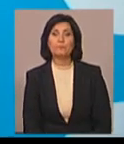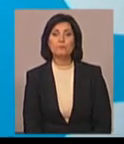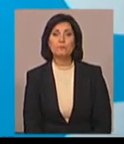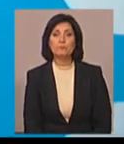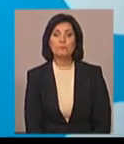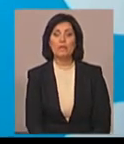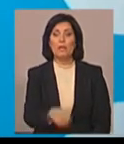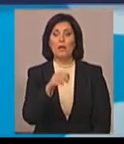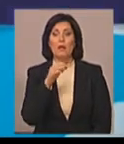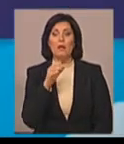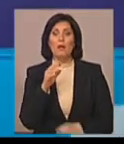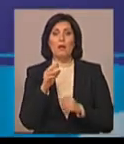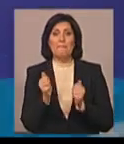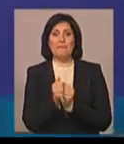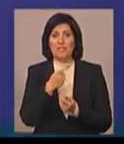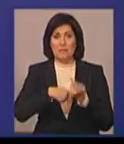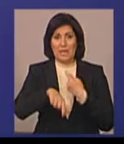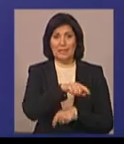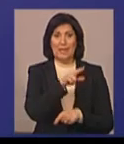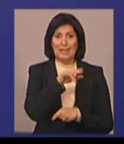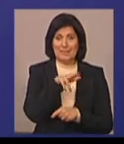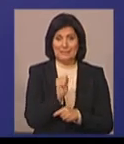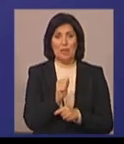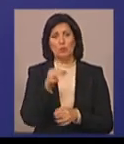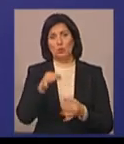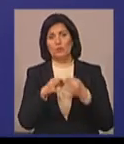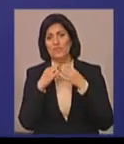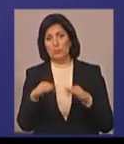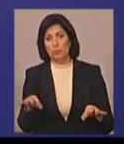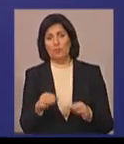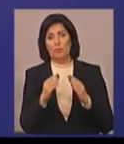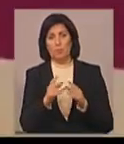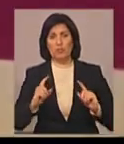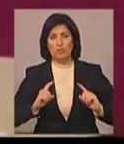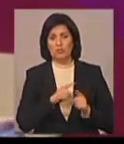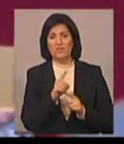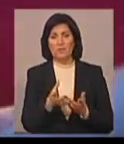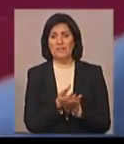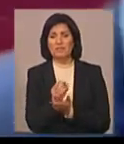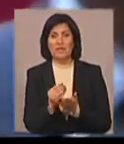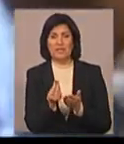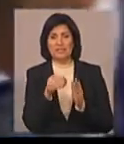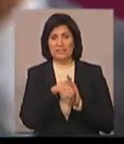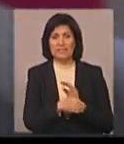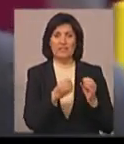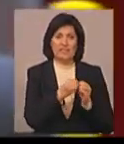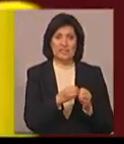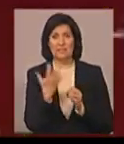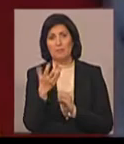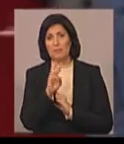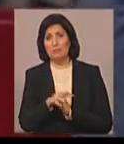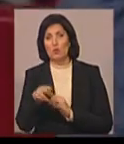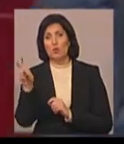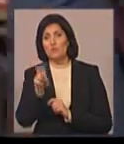Пола Манафорта та його бізнес-партнера Ріка Гейтса суд відпустив під домашній арешт. Вони сплатили заставу 10,5